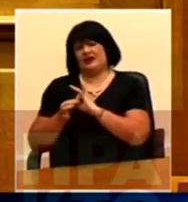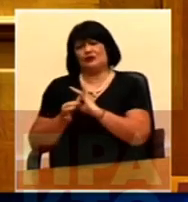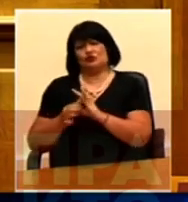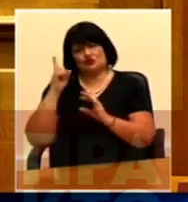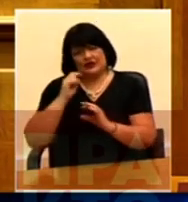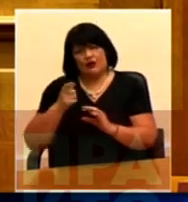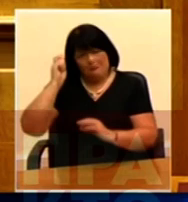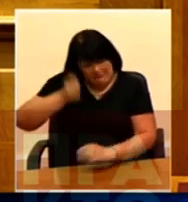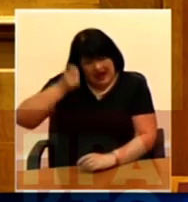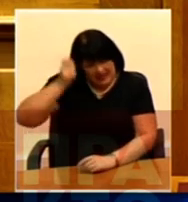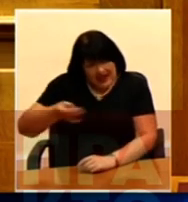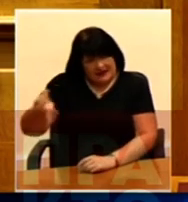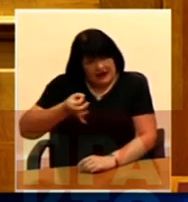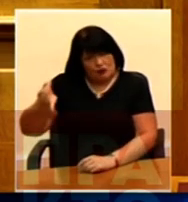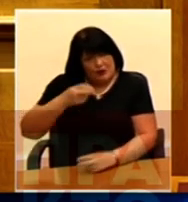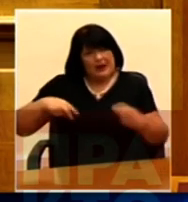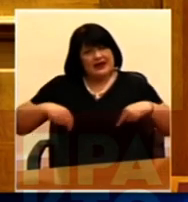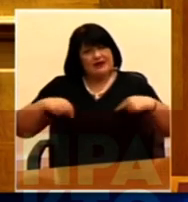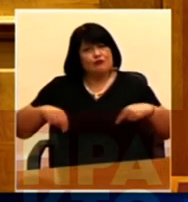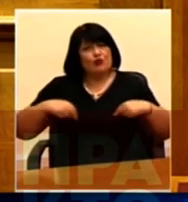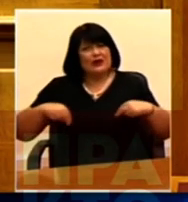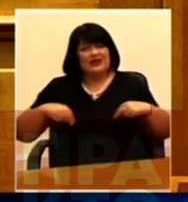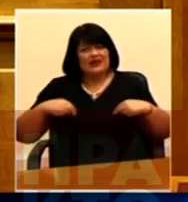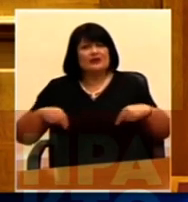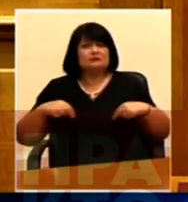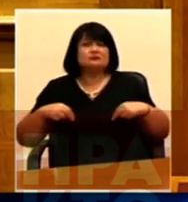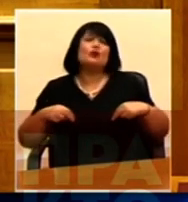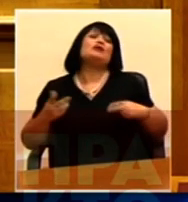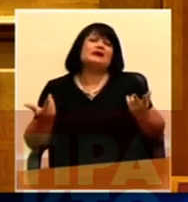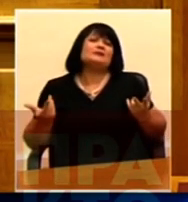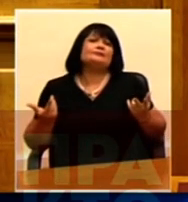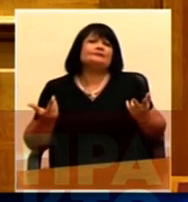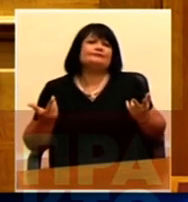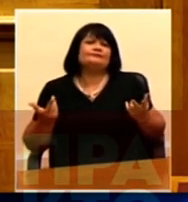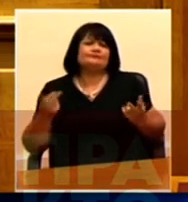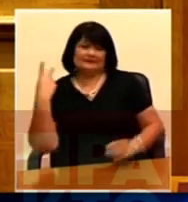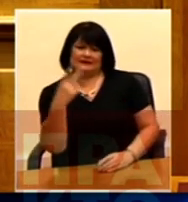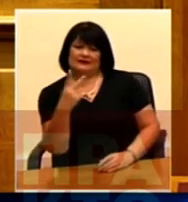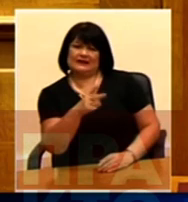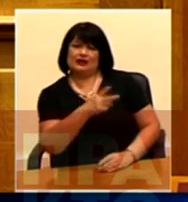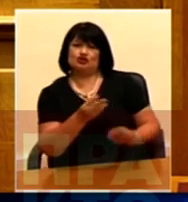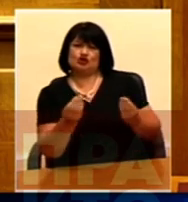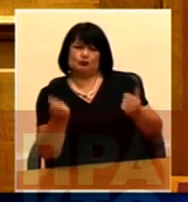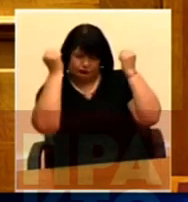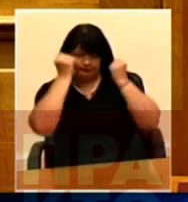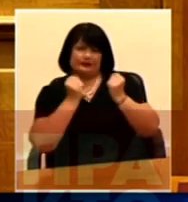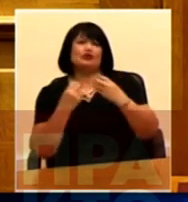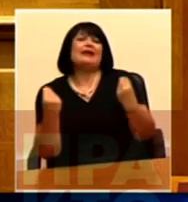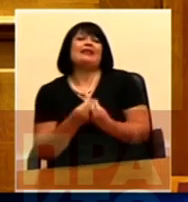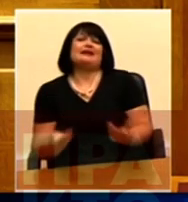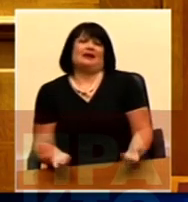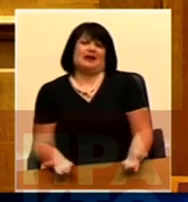μου παραδέχονται ότι ήταν ιδιαίτερα αρνητικοί από τη δική τους τη μεριά. Θα το βρείτε μπροστά σας με άλλα λόγια